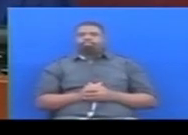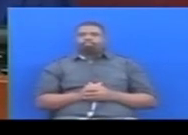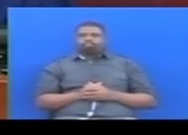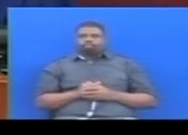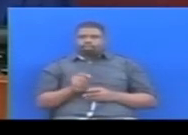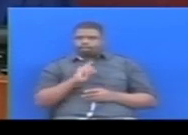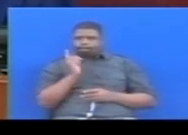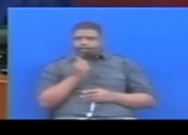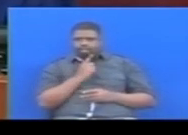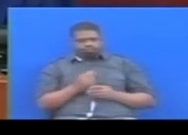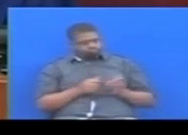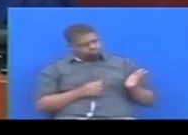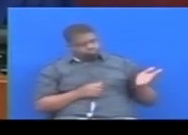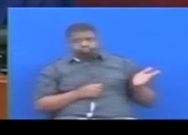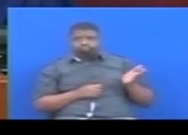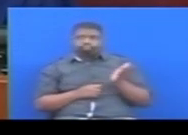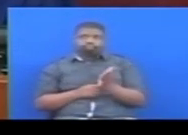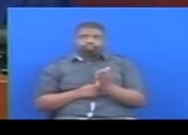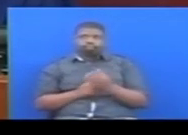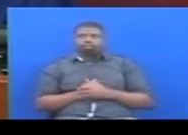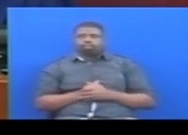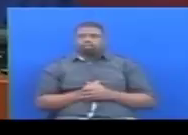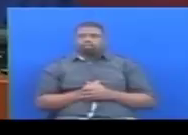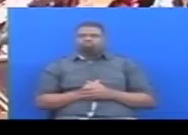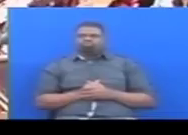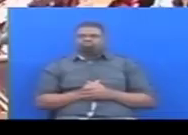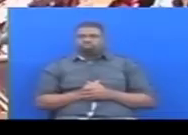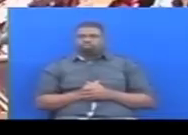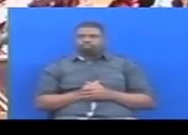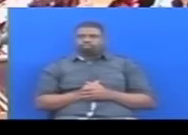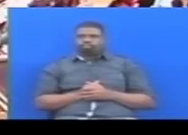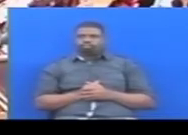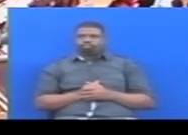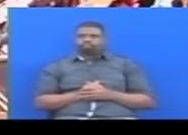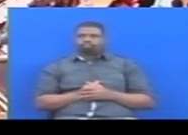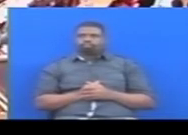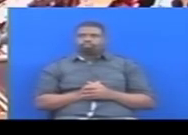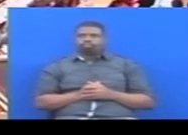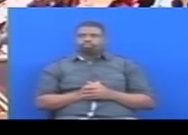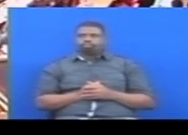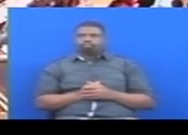Mheshimiwa Naibu Waziri wa Mifugo na Uvuvi, majibu.